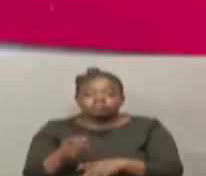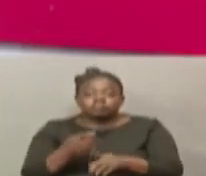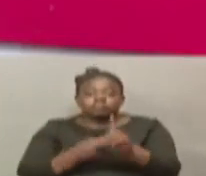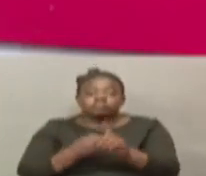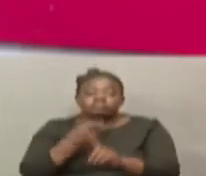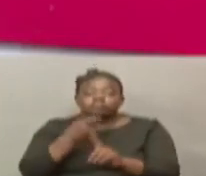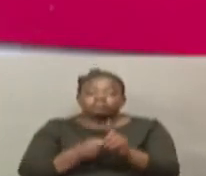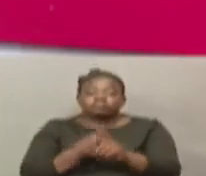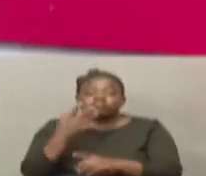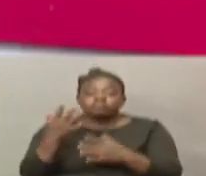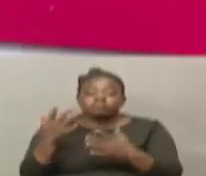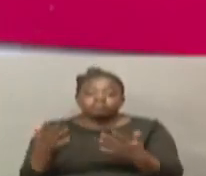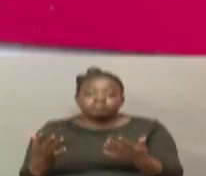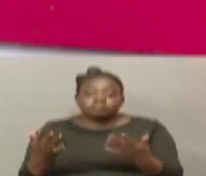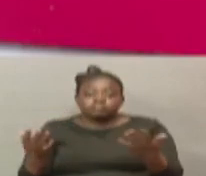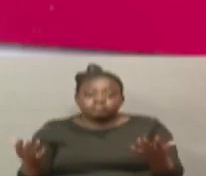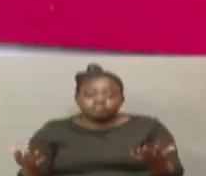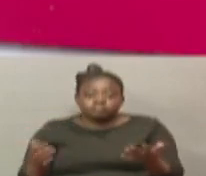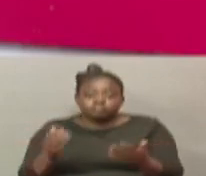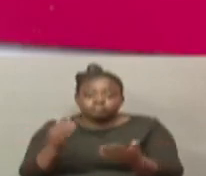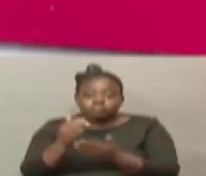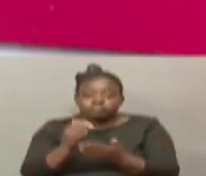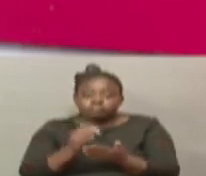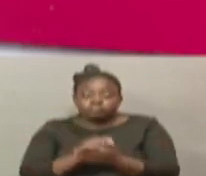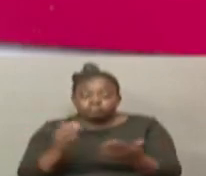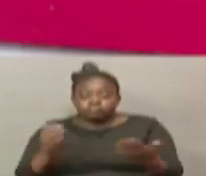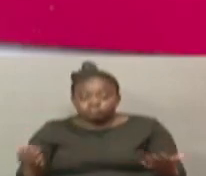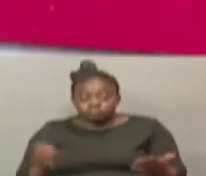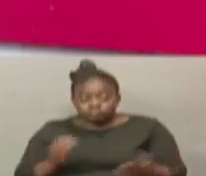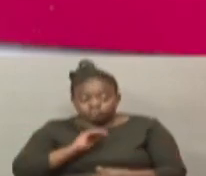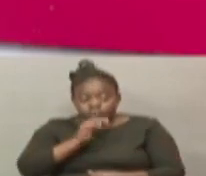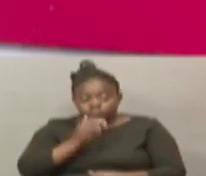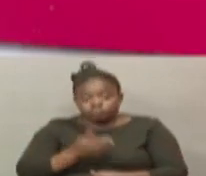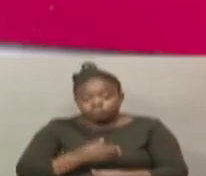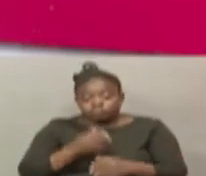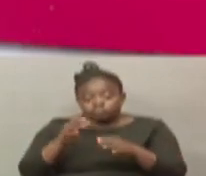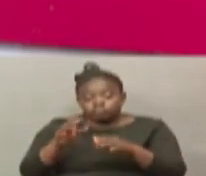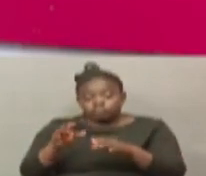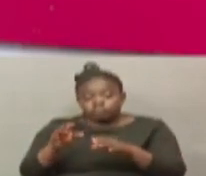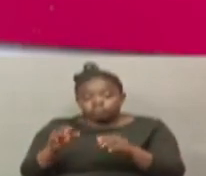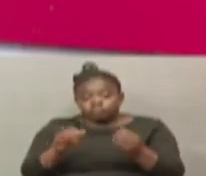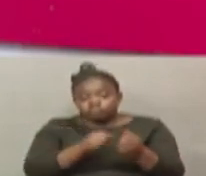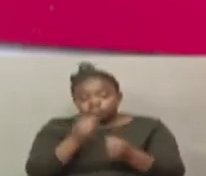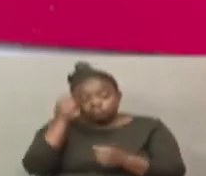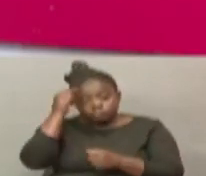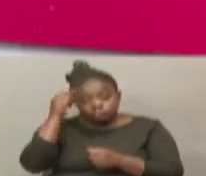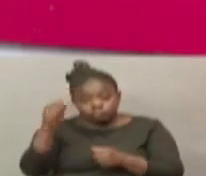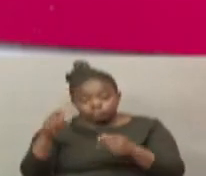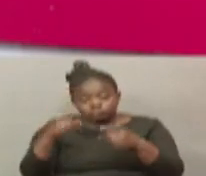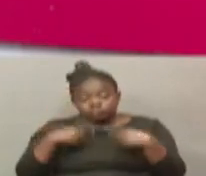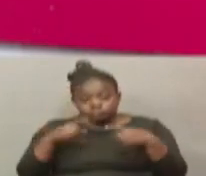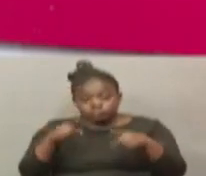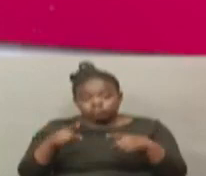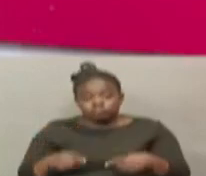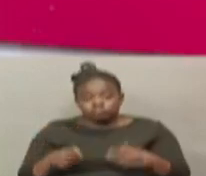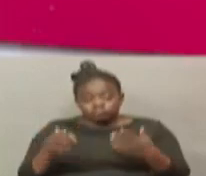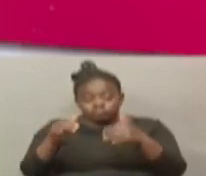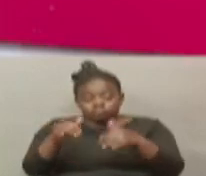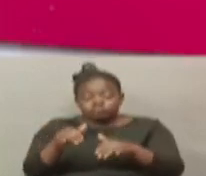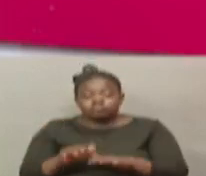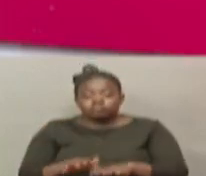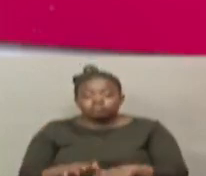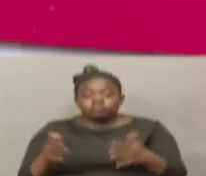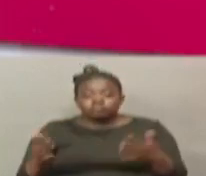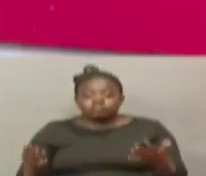etaano ng'akyali ku nsi olw'aba Namwandu okukaayanira omulambo. Okuziika kubadde ku kyalo Tweyanze e Rukya mu